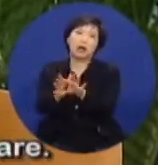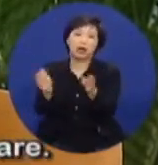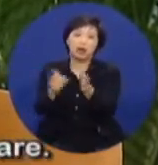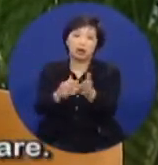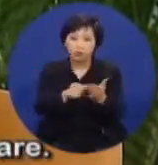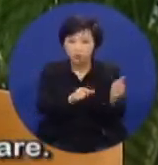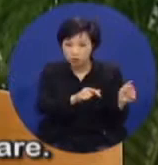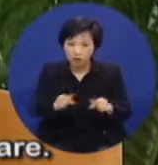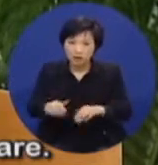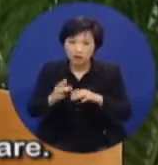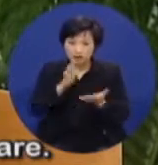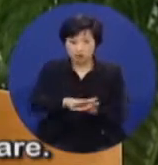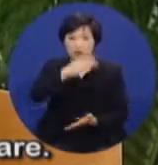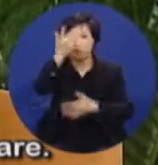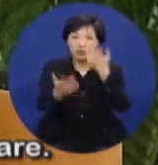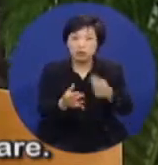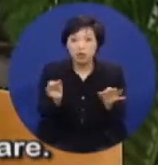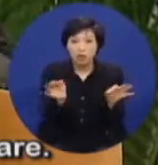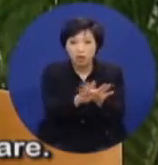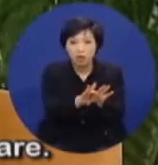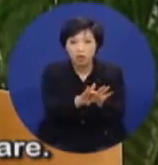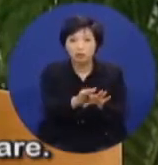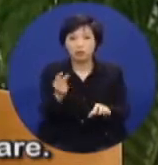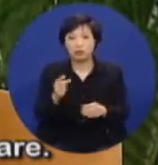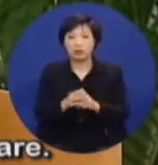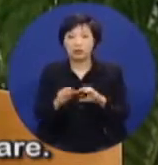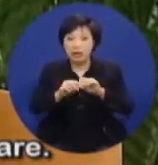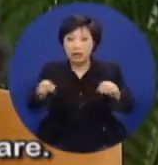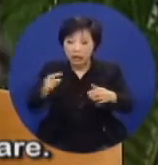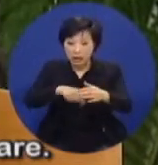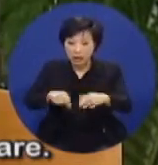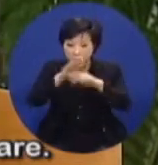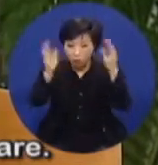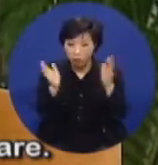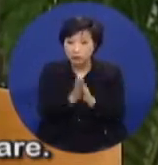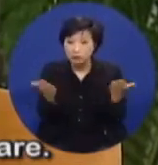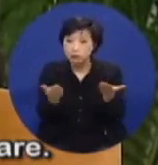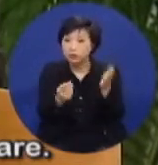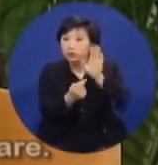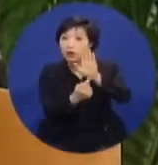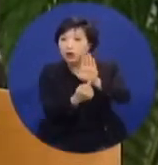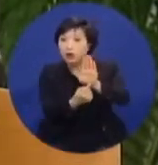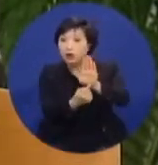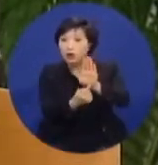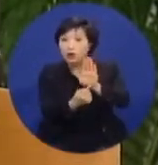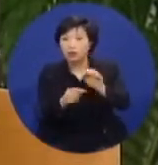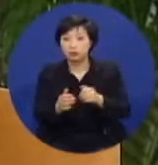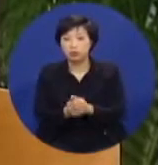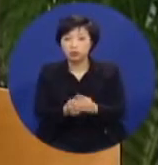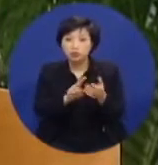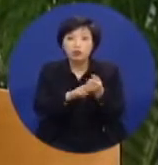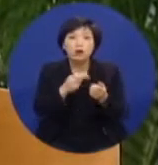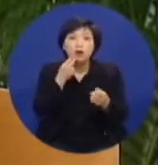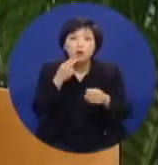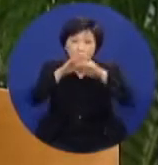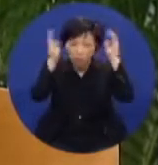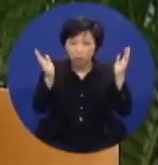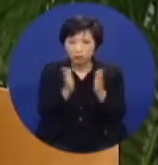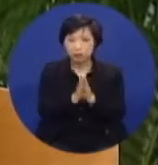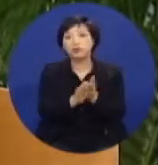추지 뜨거운 분이 누가 지고 키워 땅과 그 중에 있는 모든 일들이 생기고 것이 드러날